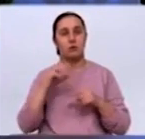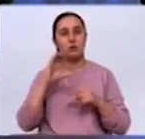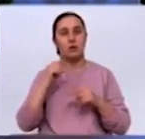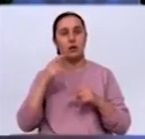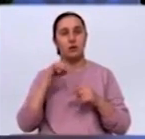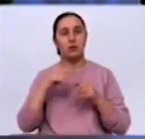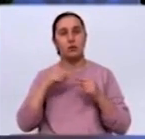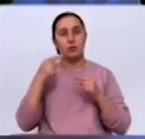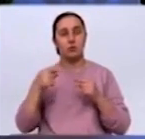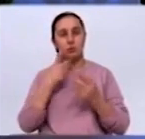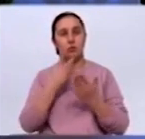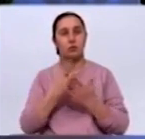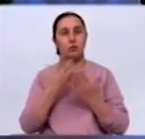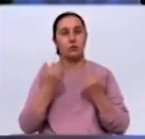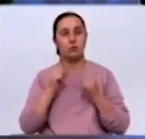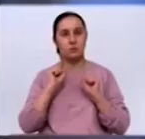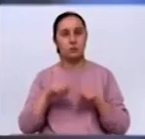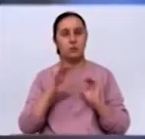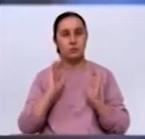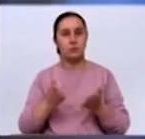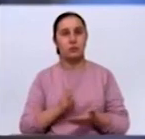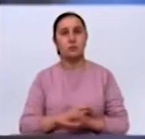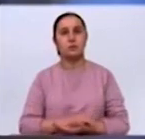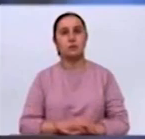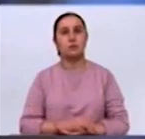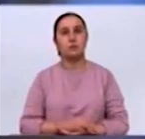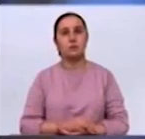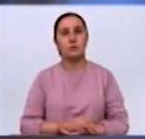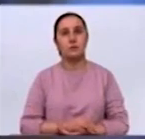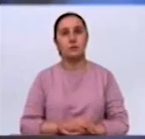sahifege o'tishni ko'rib olishimiz mumkin boladı.